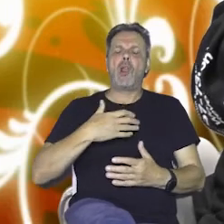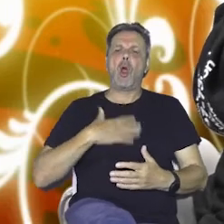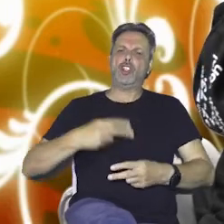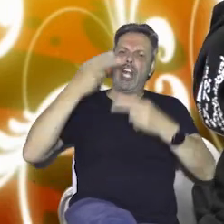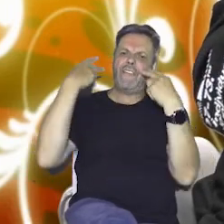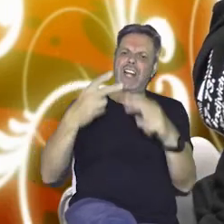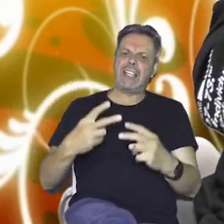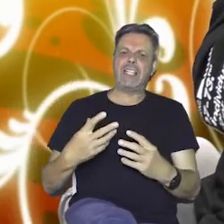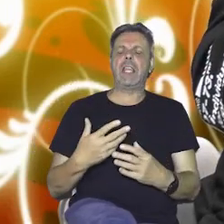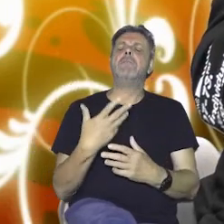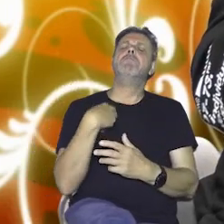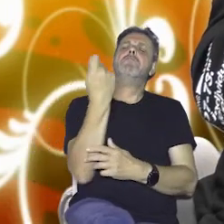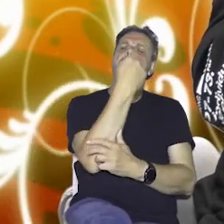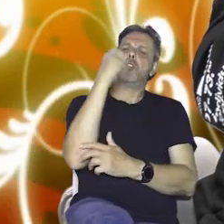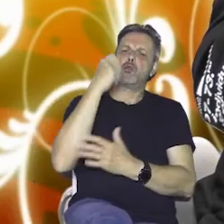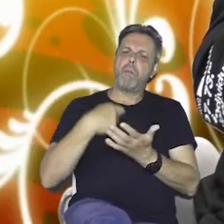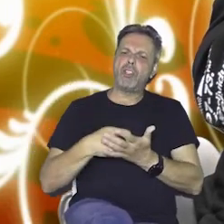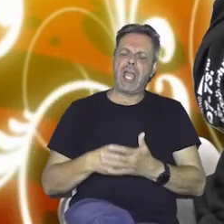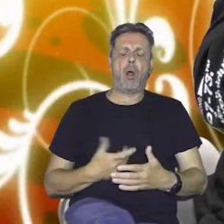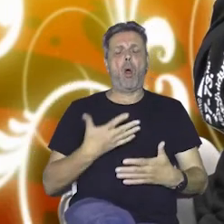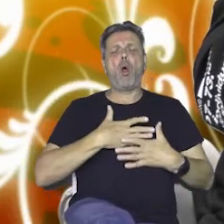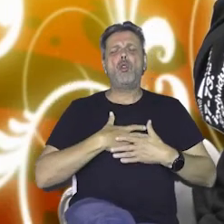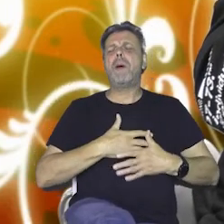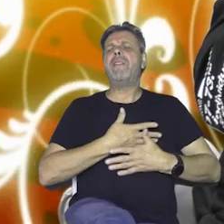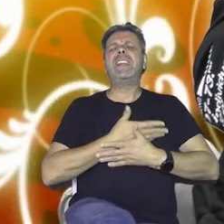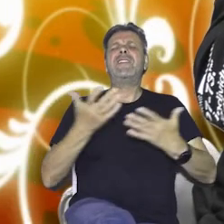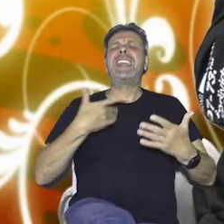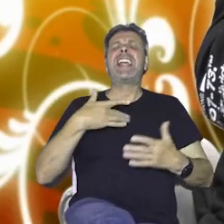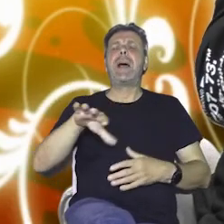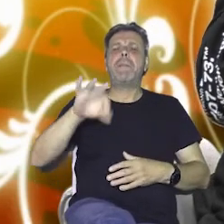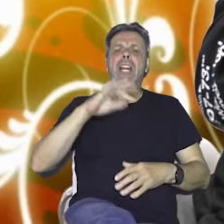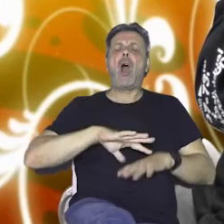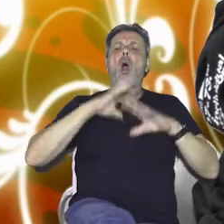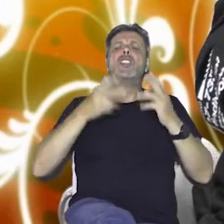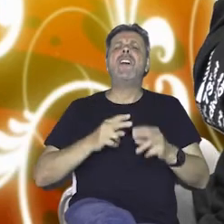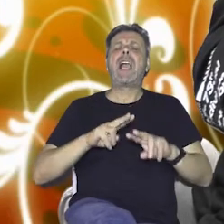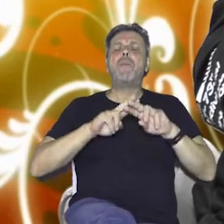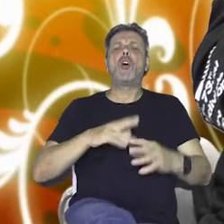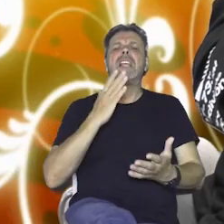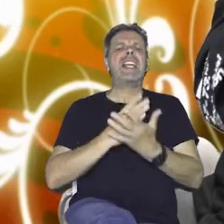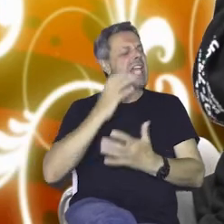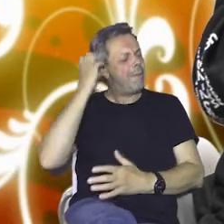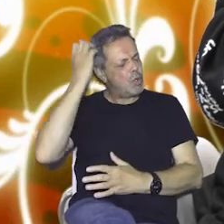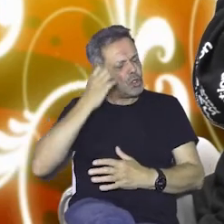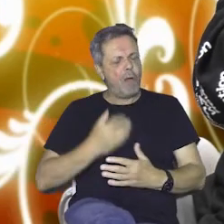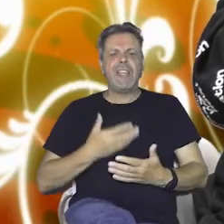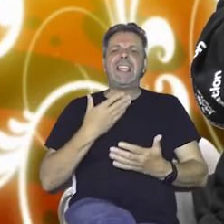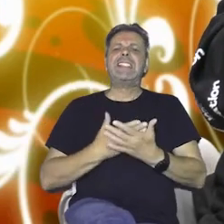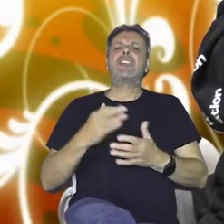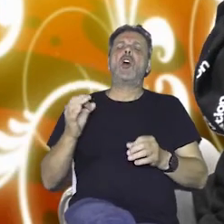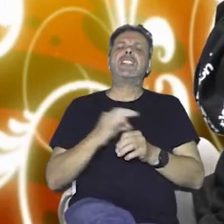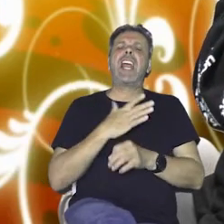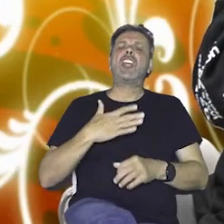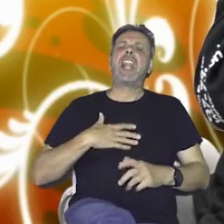vratit skupocjeno. Od ljubavi svih da sam birao, od svega bi ostali samo sni, zato je sreća